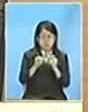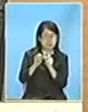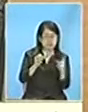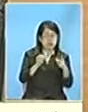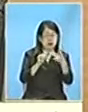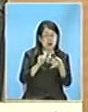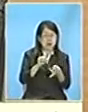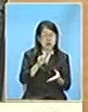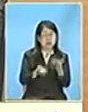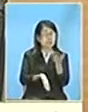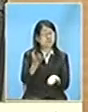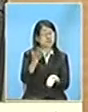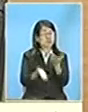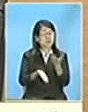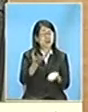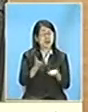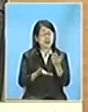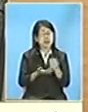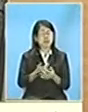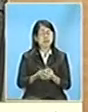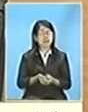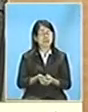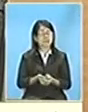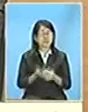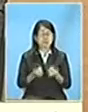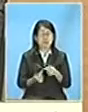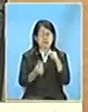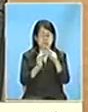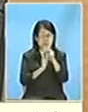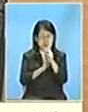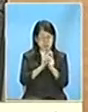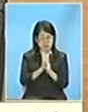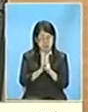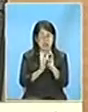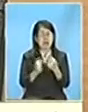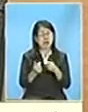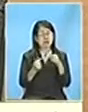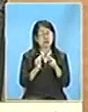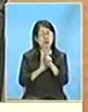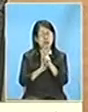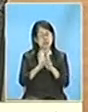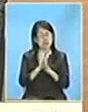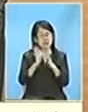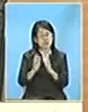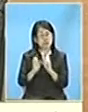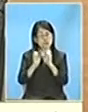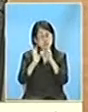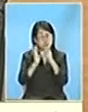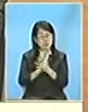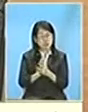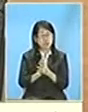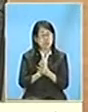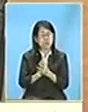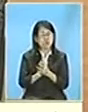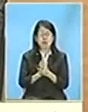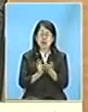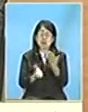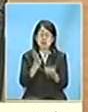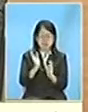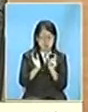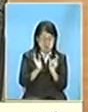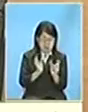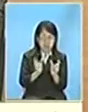นอกเหนือจากกฎหมายว่าด้วยระเบียบข้าราชการครูและบุคลากรทางการศึกษาก็น่าจะได้บัญญัติไว้เลยนะคะ